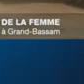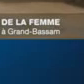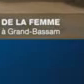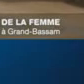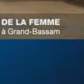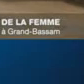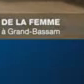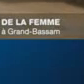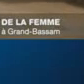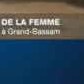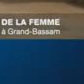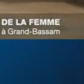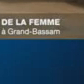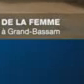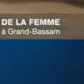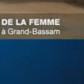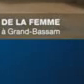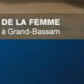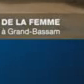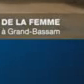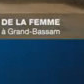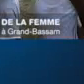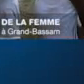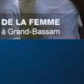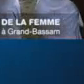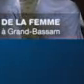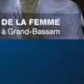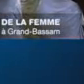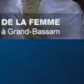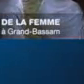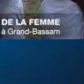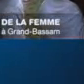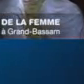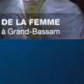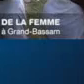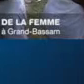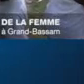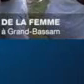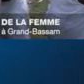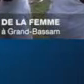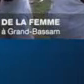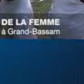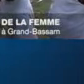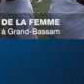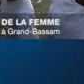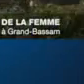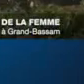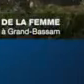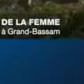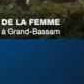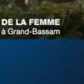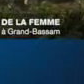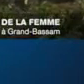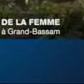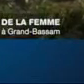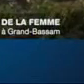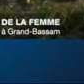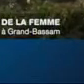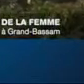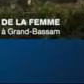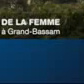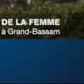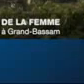Aujourd'hui, journée internationale de la femme, événement célébré à Grand Bassam, ville historique. Dans